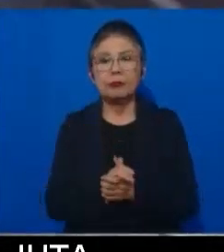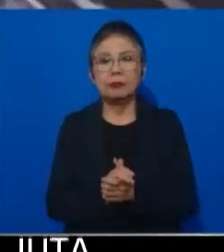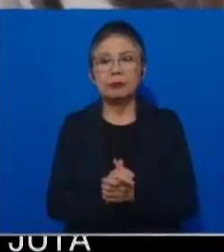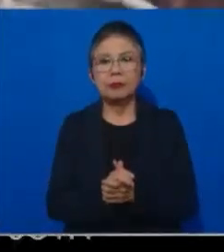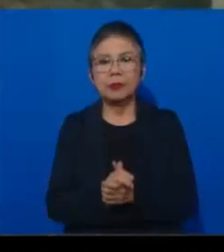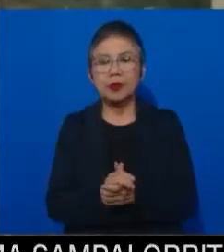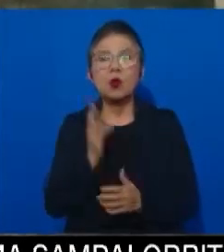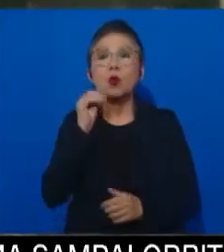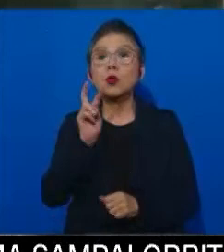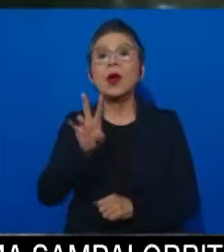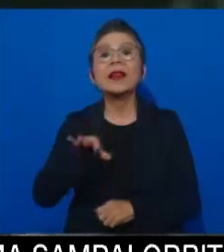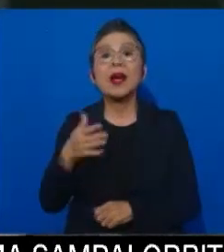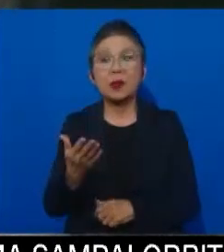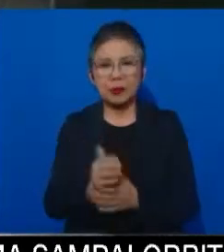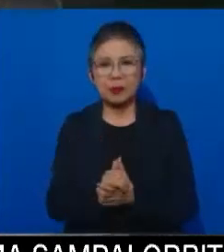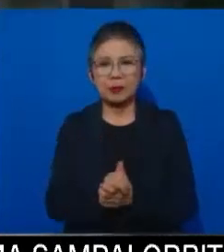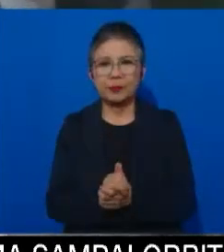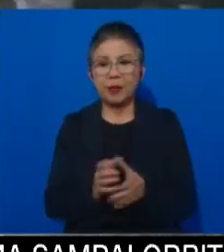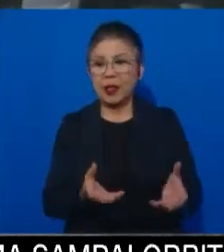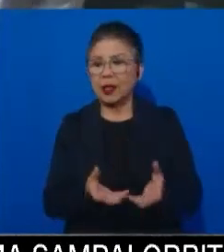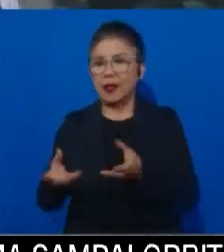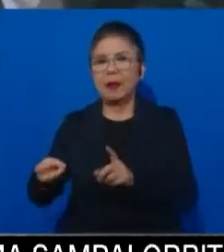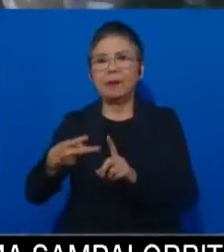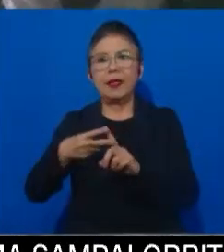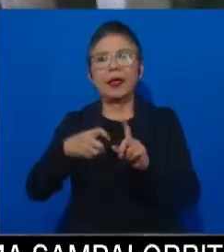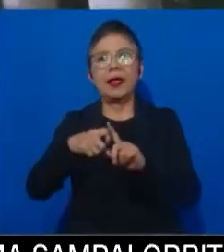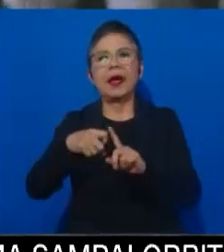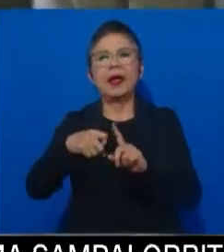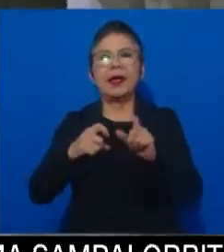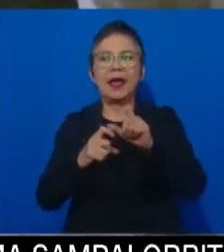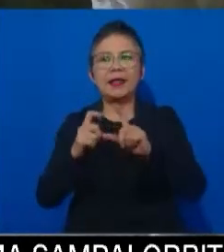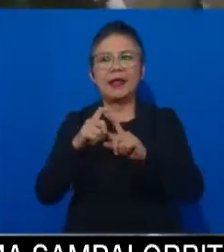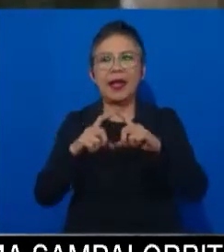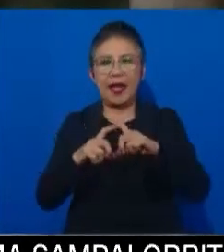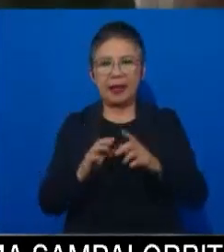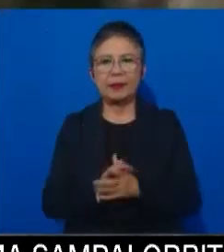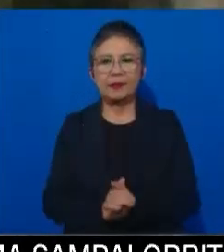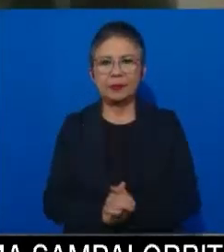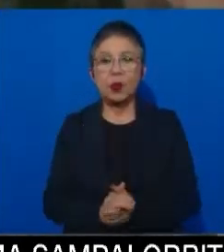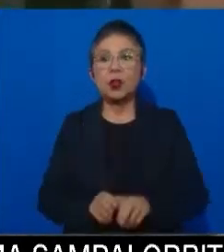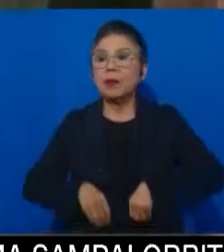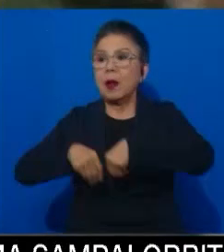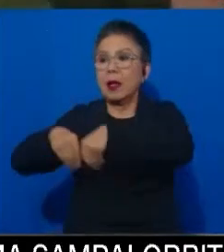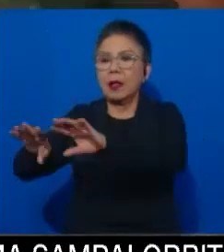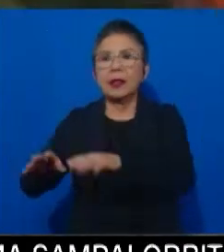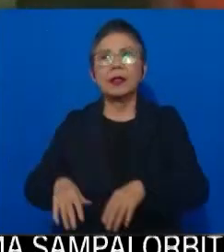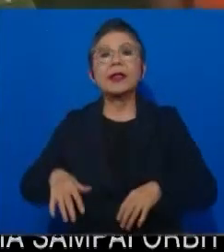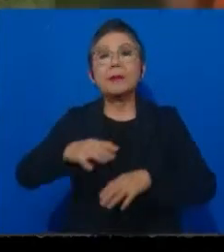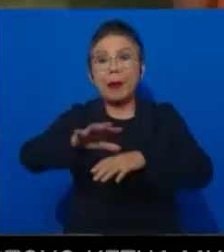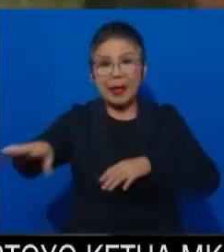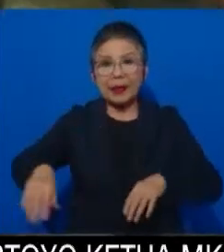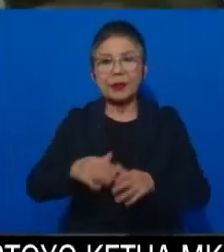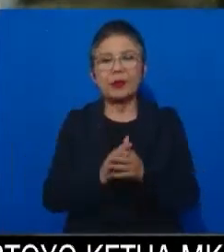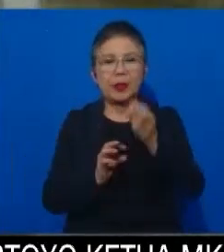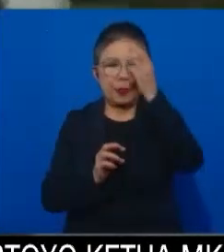berusia 2 tahun ini dievakuasi dan diserahkan ke petugas Balai Konservasi Sumber Daya Alam untuk dibawa ke Tabang Zoo di